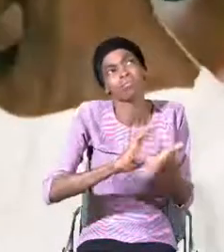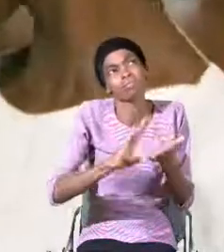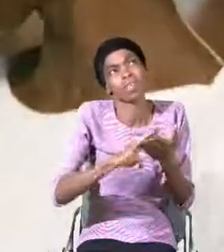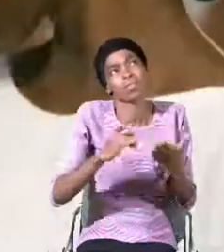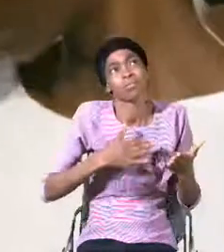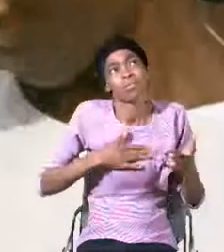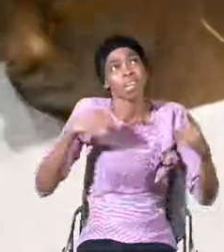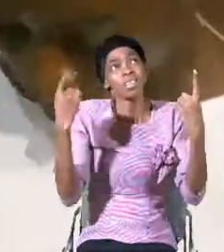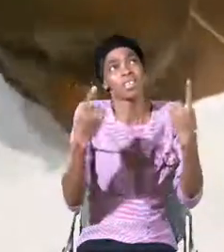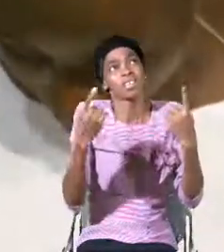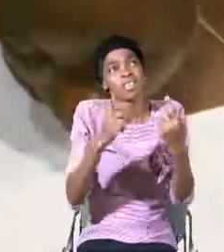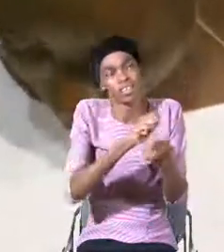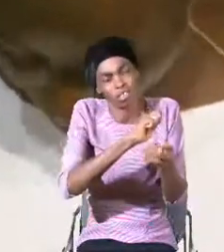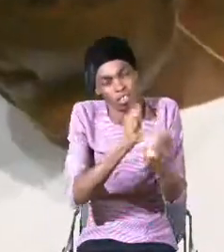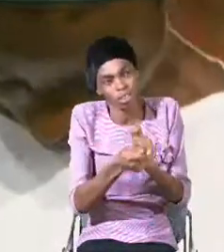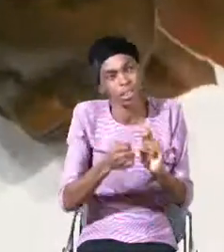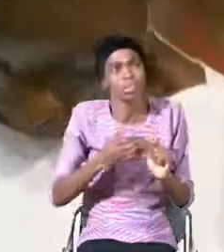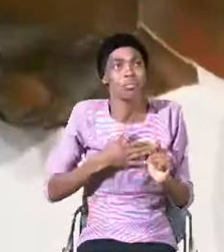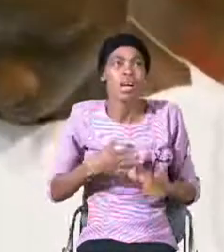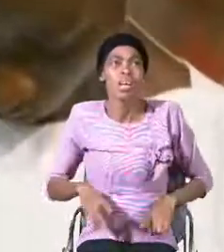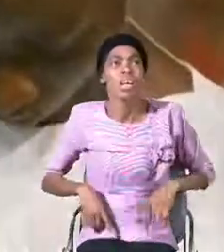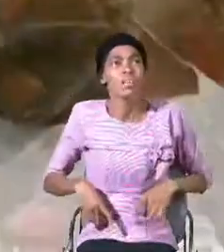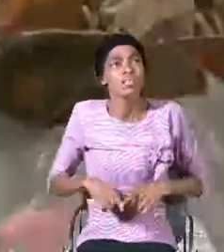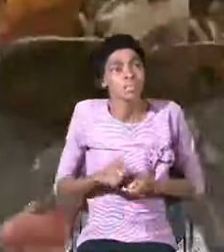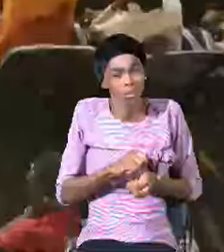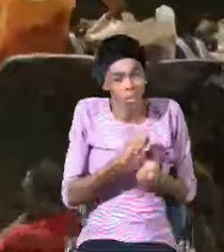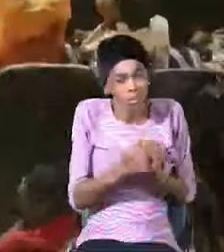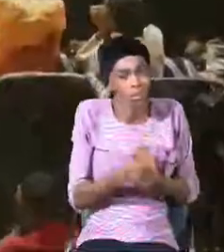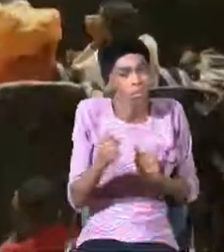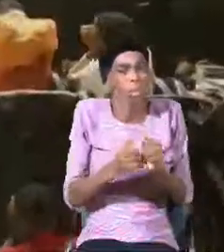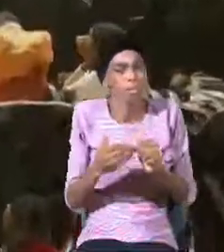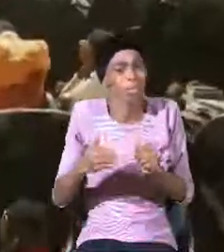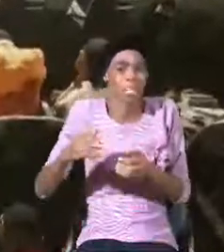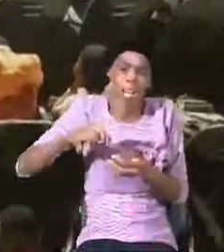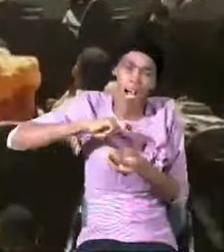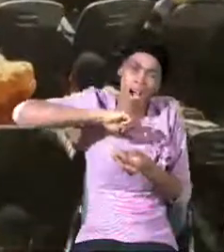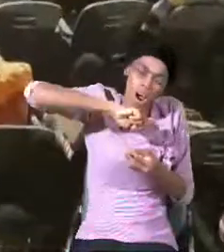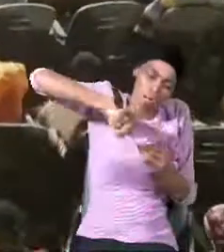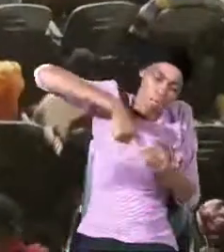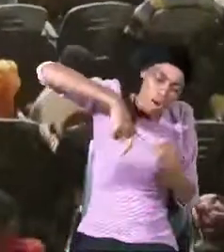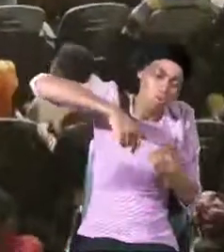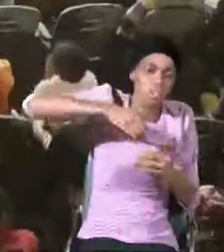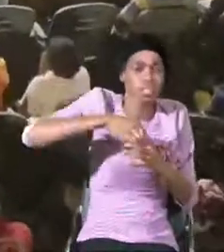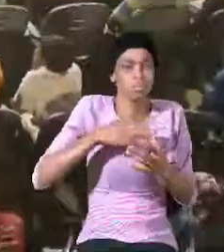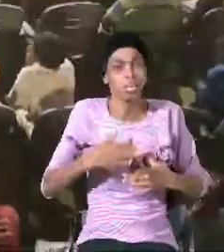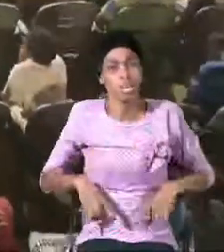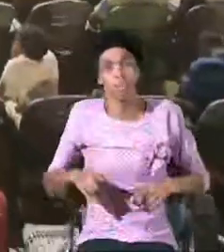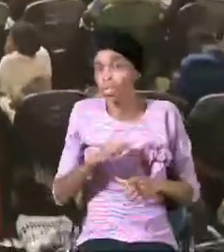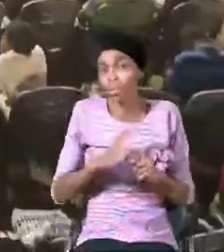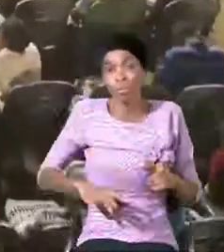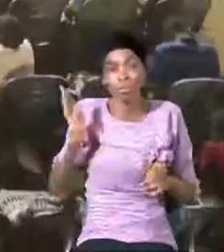péchés. Change ma vie. Change tout autour de moi, dans ma vie. Il le fera